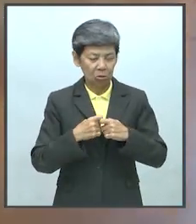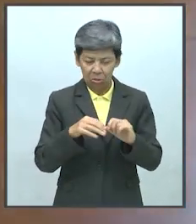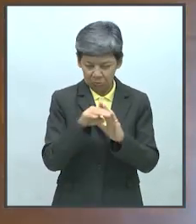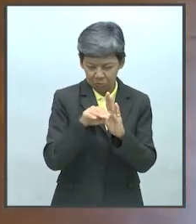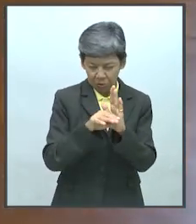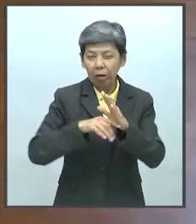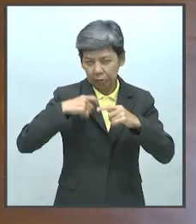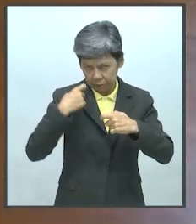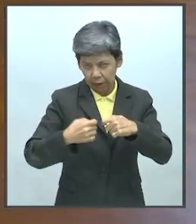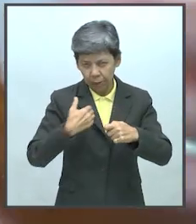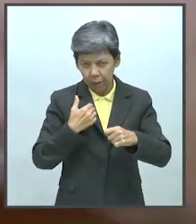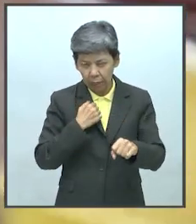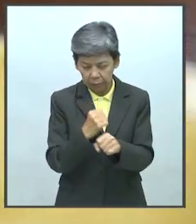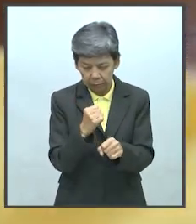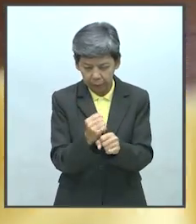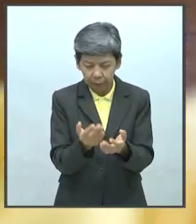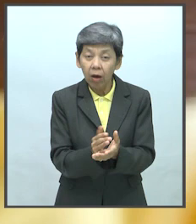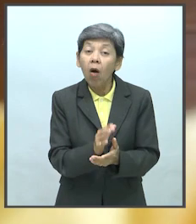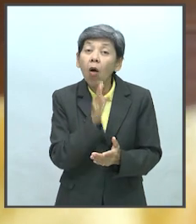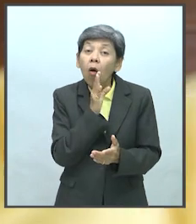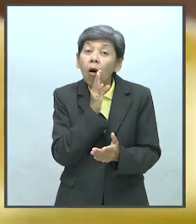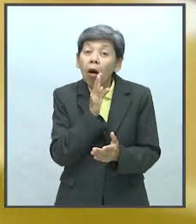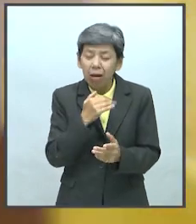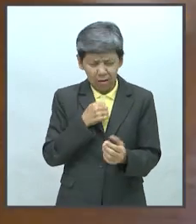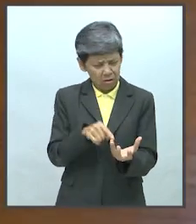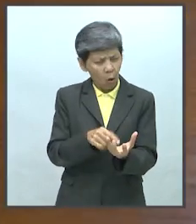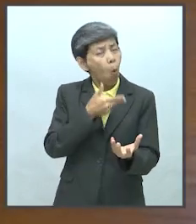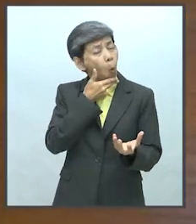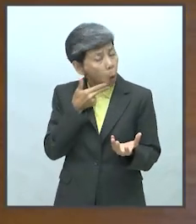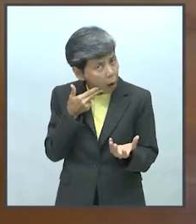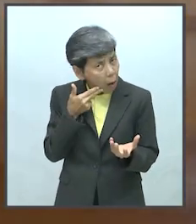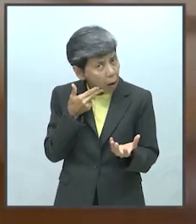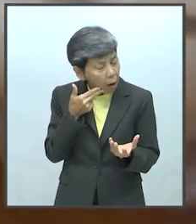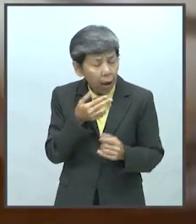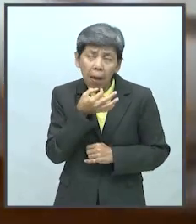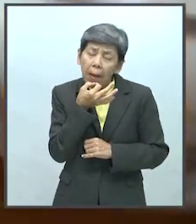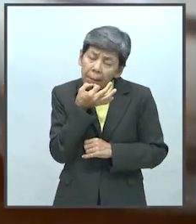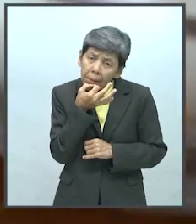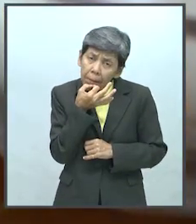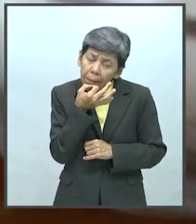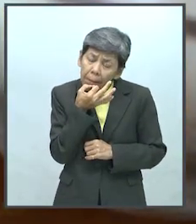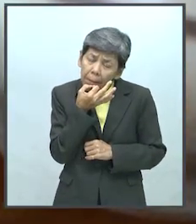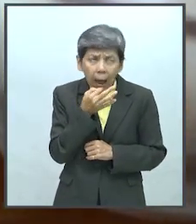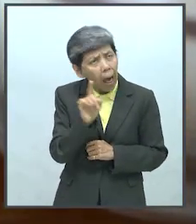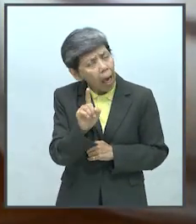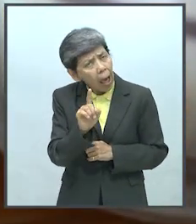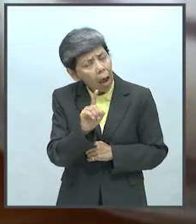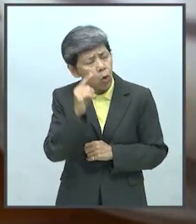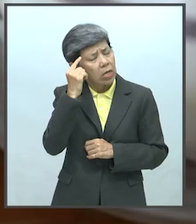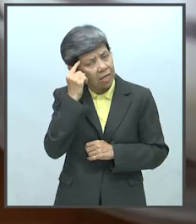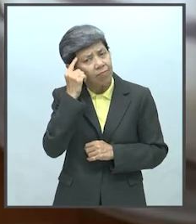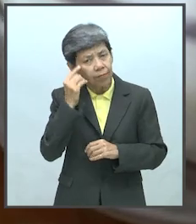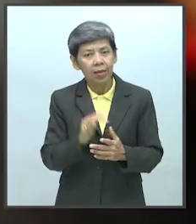ขั้นตอนแรกตอนที่เราทำเพราะว่าเวลาทำมาไอ้ขนมตัวนี้ต้องหวานไหมตัวนี้ต้องเค็มไหมรสชาติอะไรต้องนำน